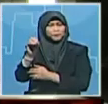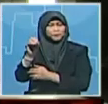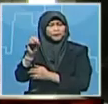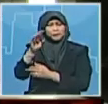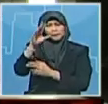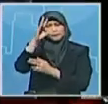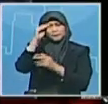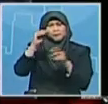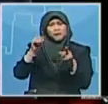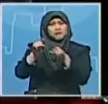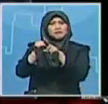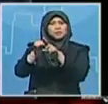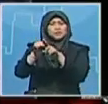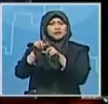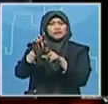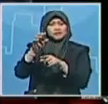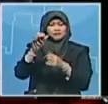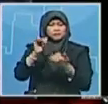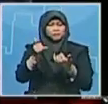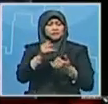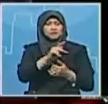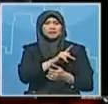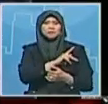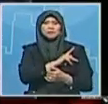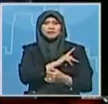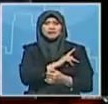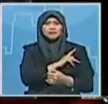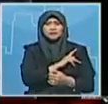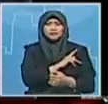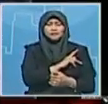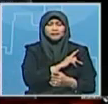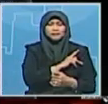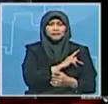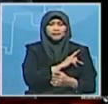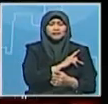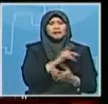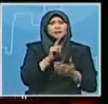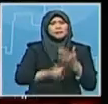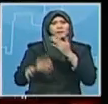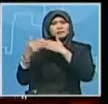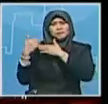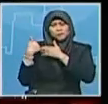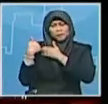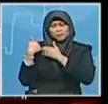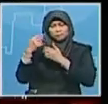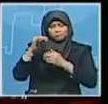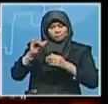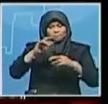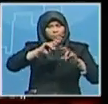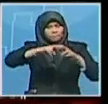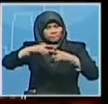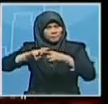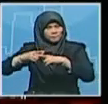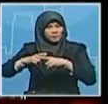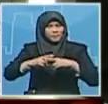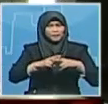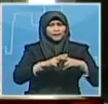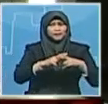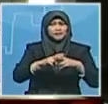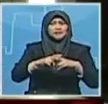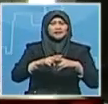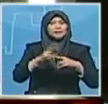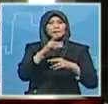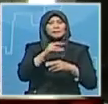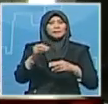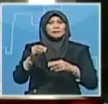Brotherhood yang kita tahu yang diketuai oleh Lan Nando. Jadi kita nak tahu peranan seperti pembaikan itu keselamatan dan